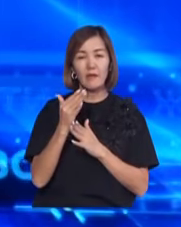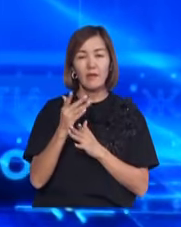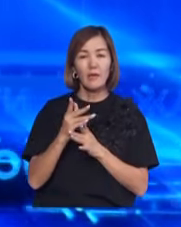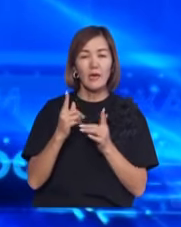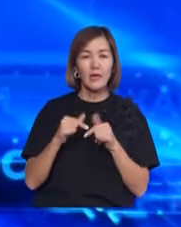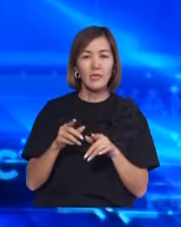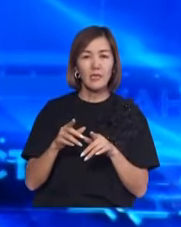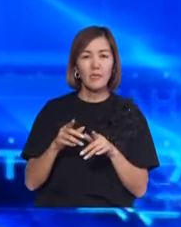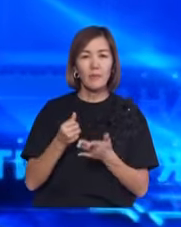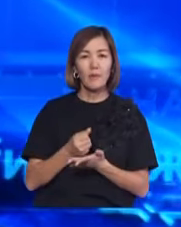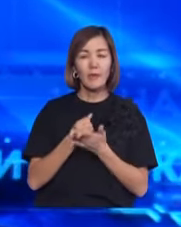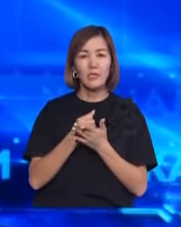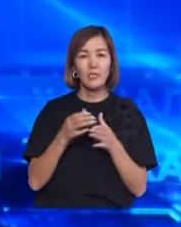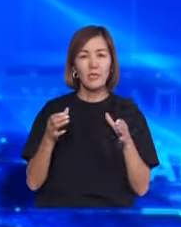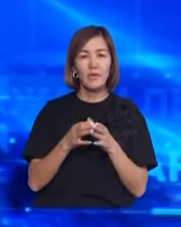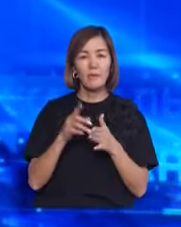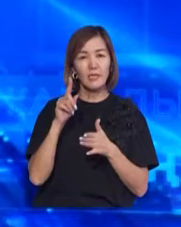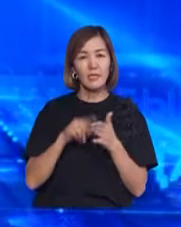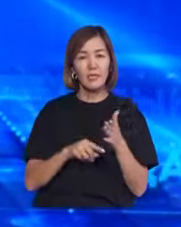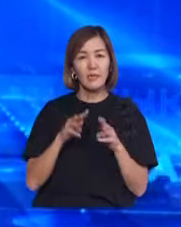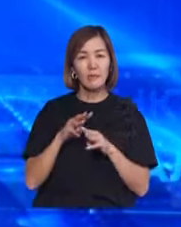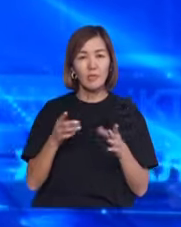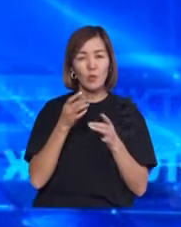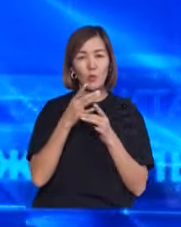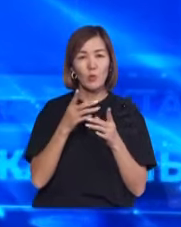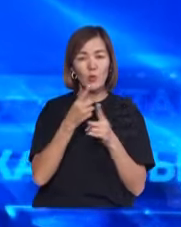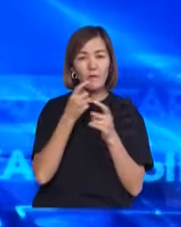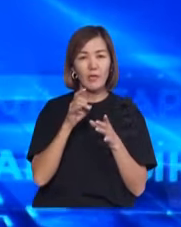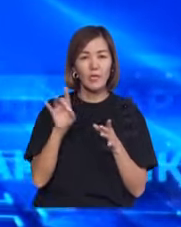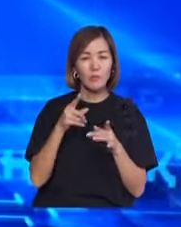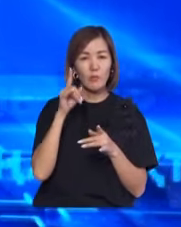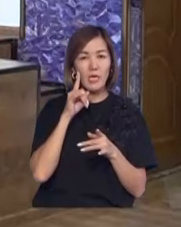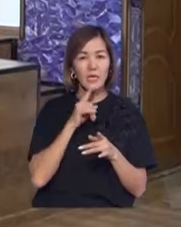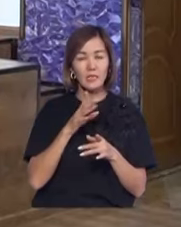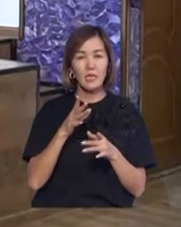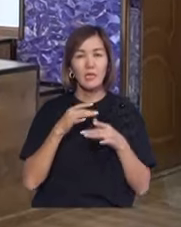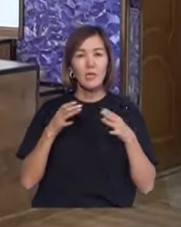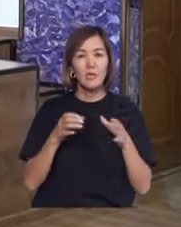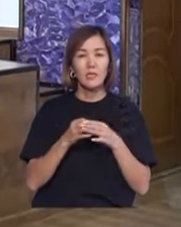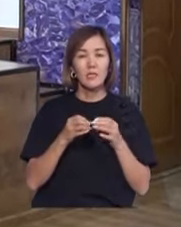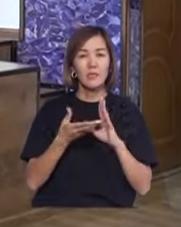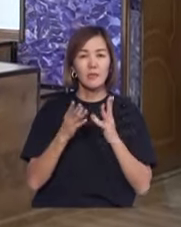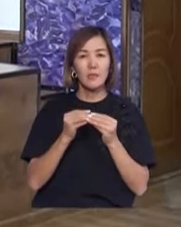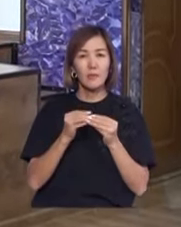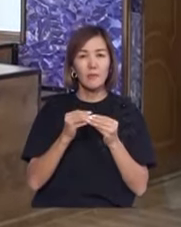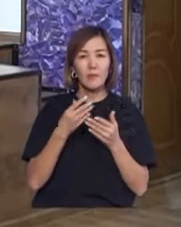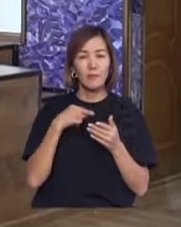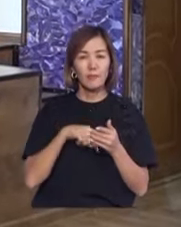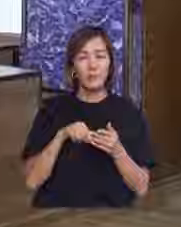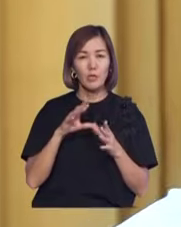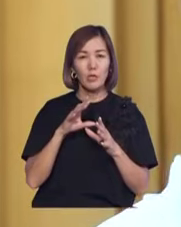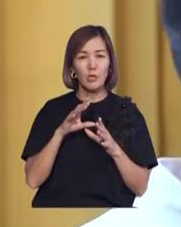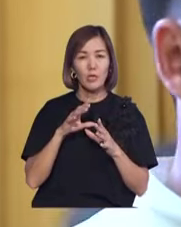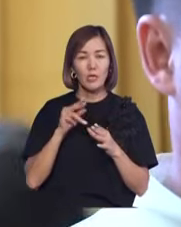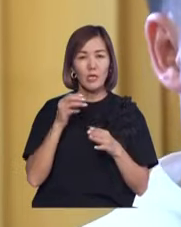при поддержке Комитета по делам религии Министерства культуры и информации Республики Казахстан, собрало специалистов, имамов и психологов в